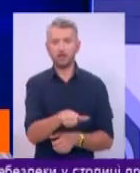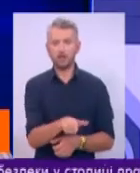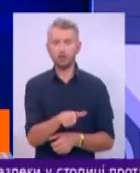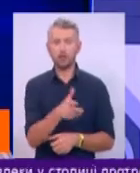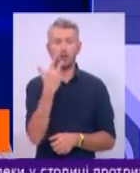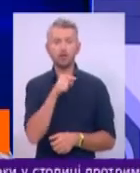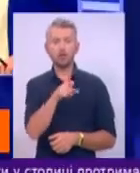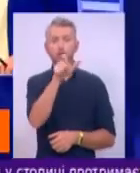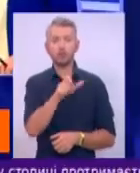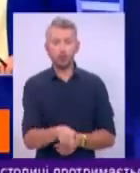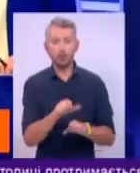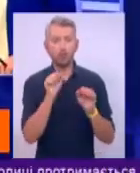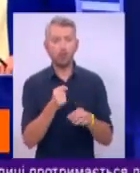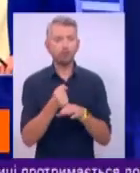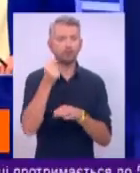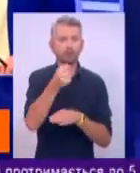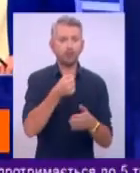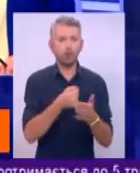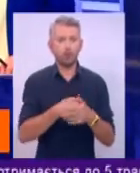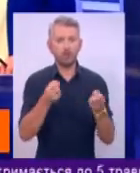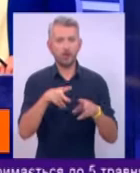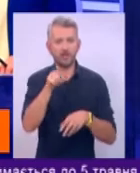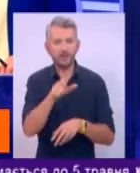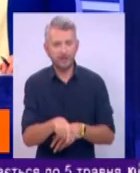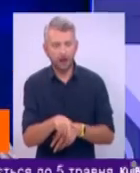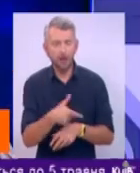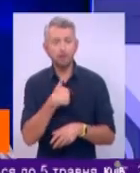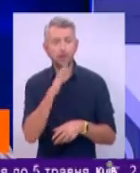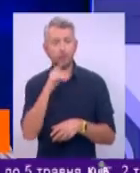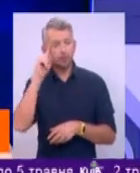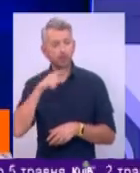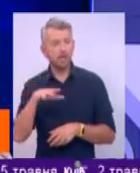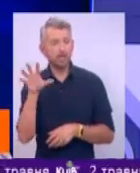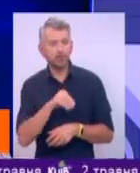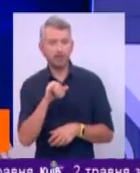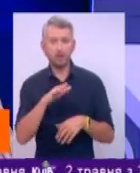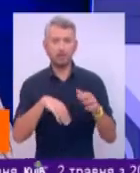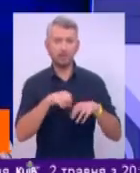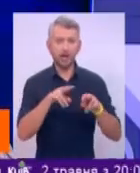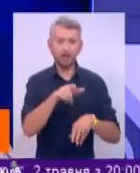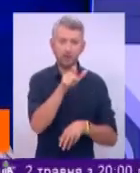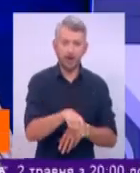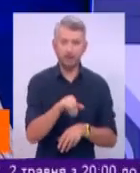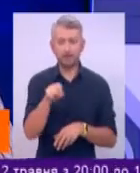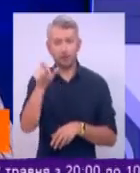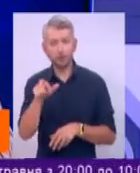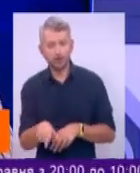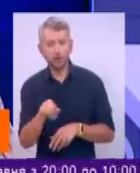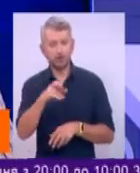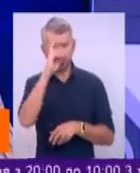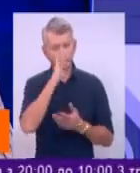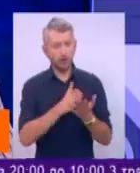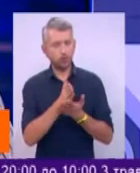коли цю людину можна скерувати до фахівця, і ми будемо знати всі, і фахівець, і ця людина, і